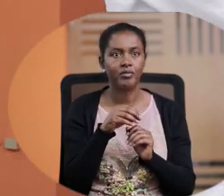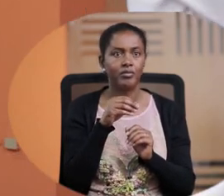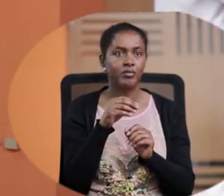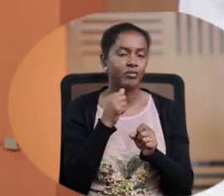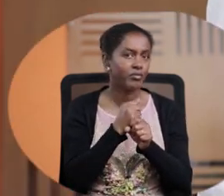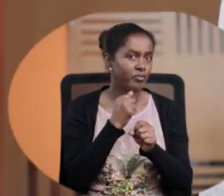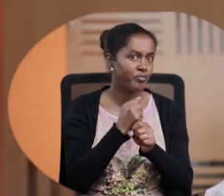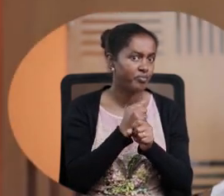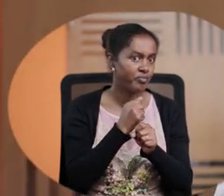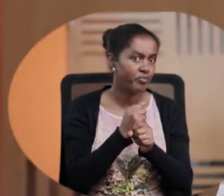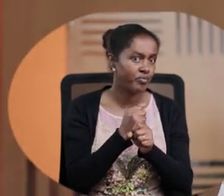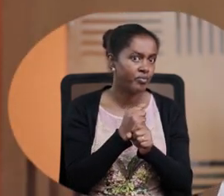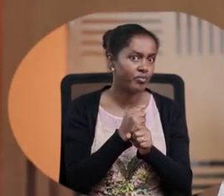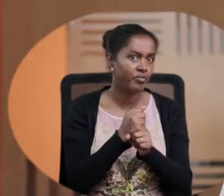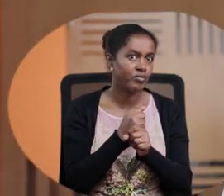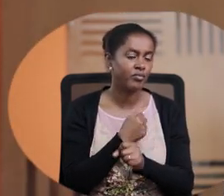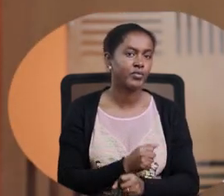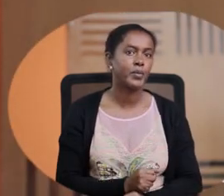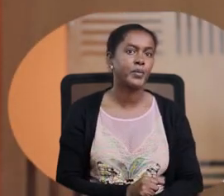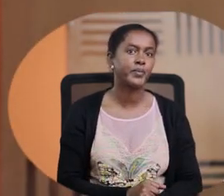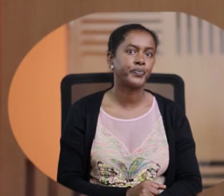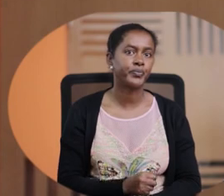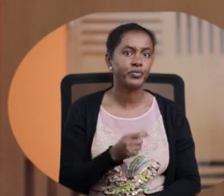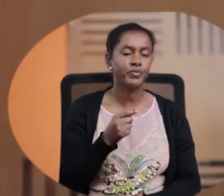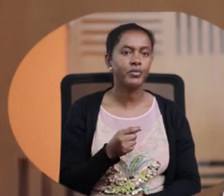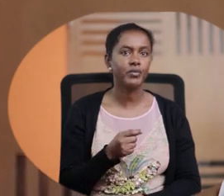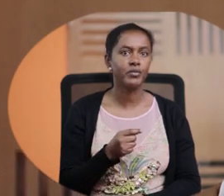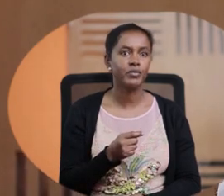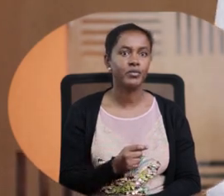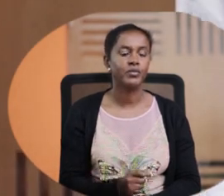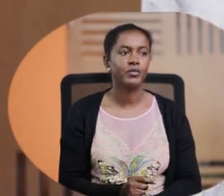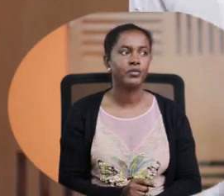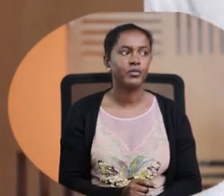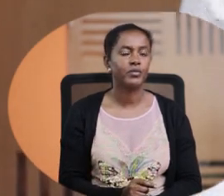anu matadure ti anu lalla afur tuqalam